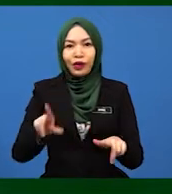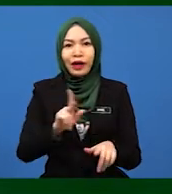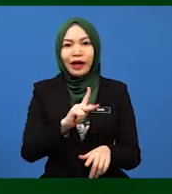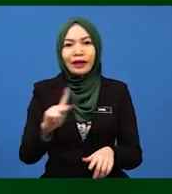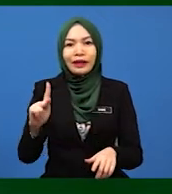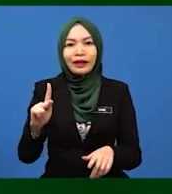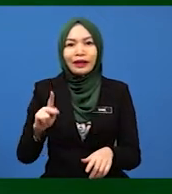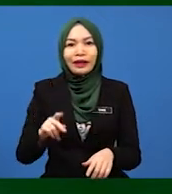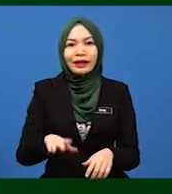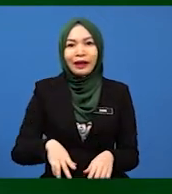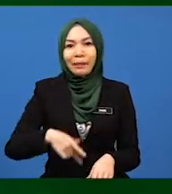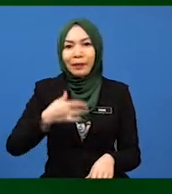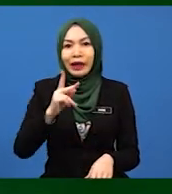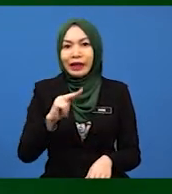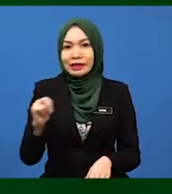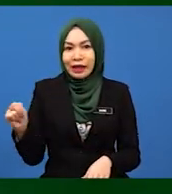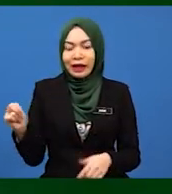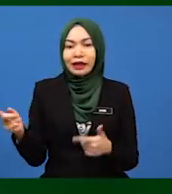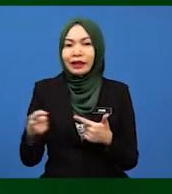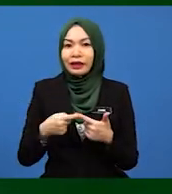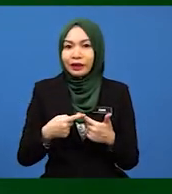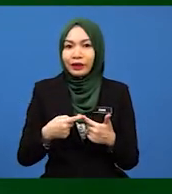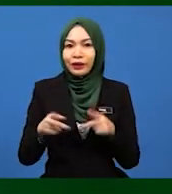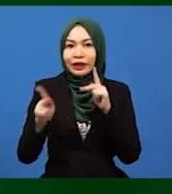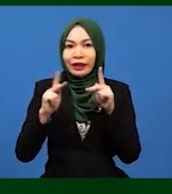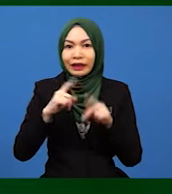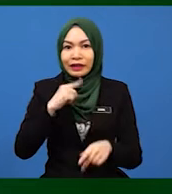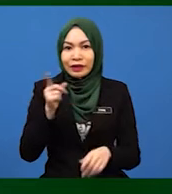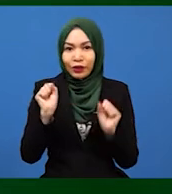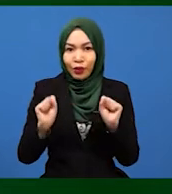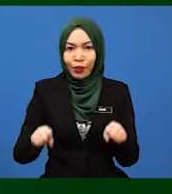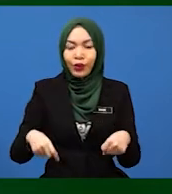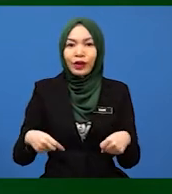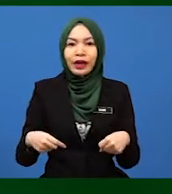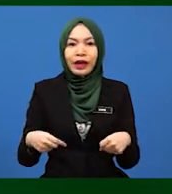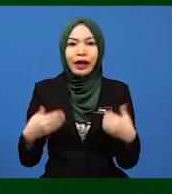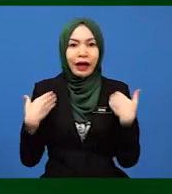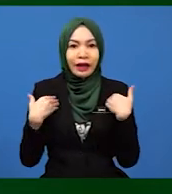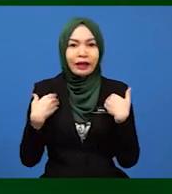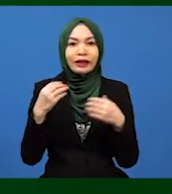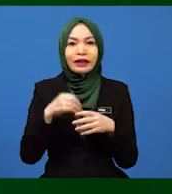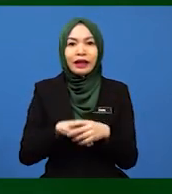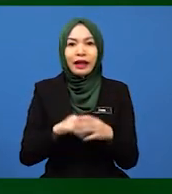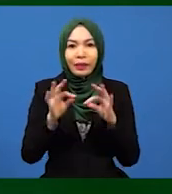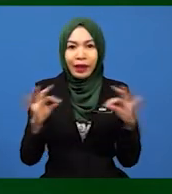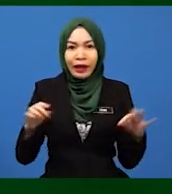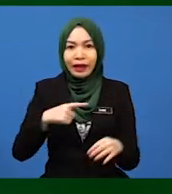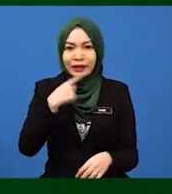perasaan. Kedua, kata seru boleh hadir dalam ayat seruan.